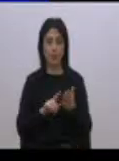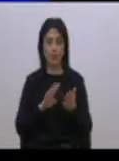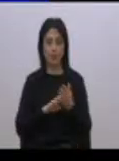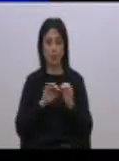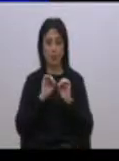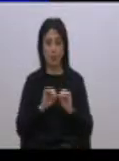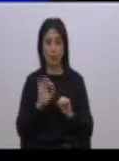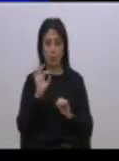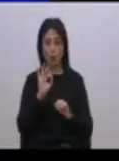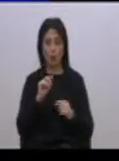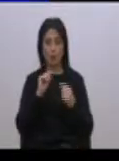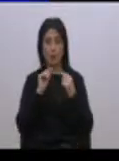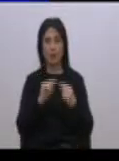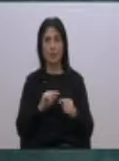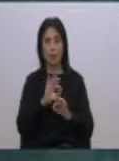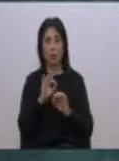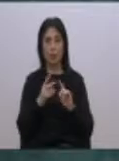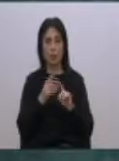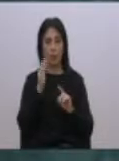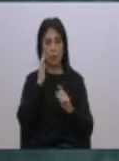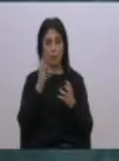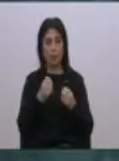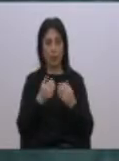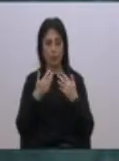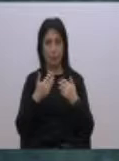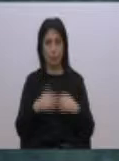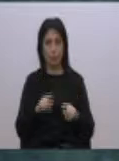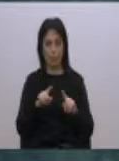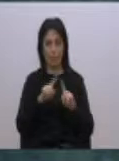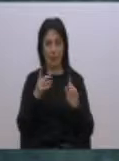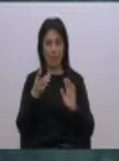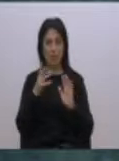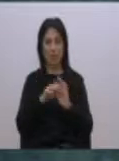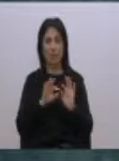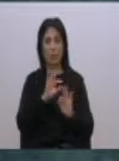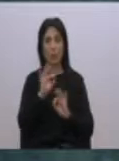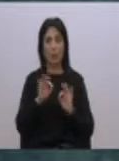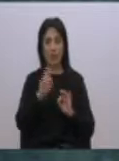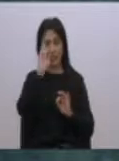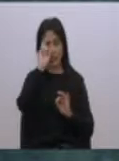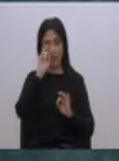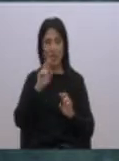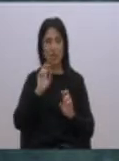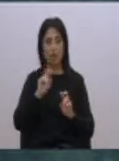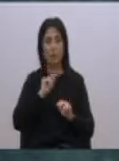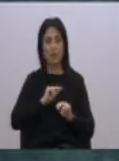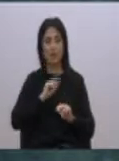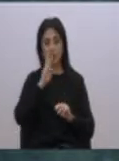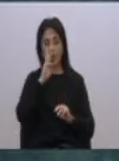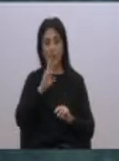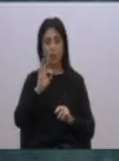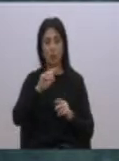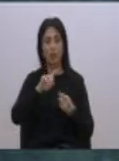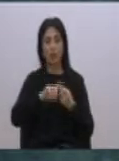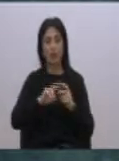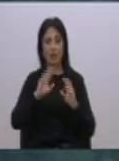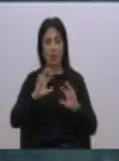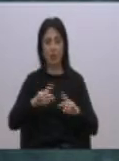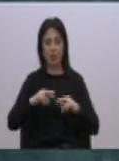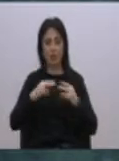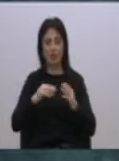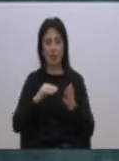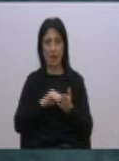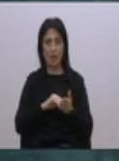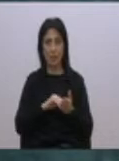Samozat schrameti mochle, nulti naamdegi, proiect miromosmenit mirebuli. Am avut pachet chemoale proiecte, stagiară de sebulă și șromi s-a nazvorit și s-a canonșit, cu leușeta în stau